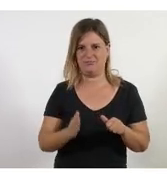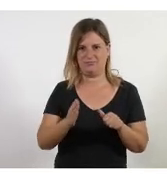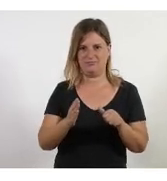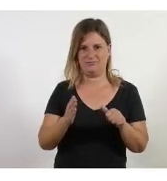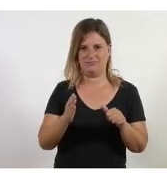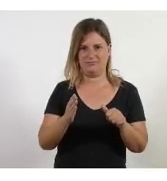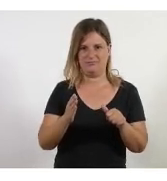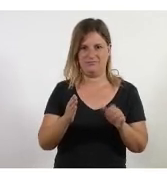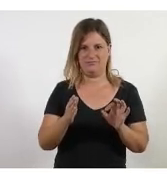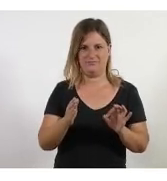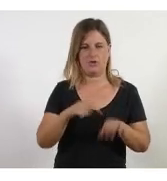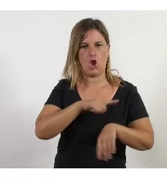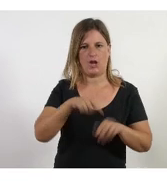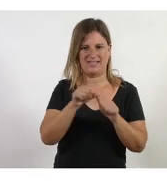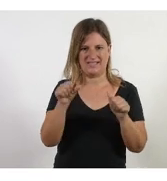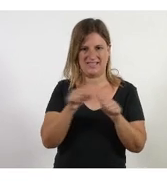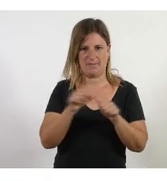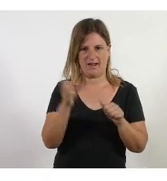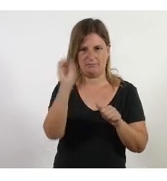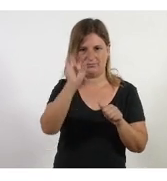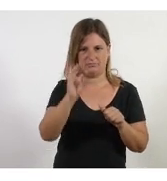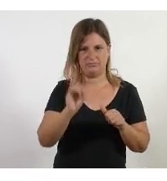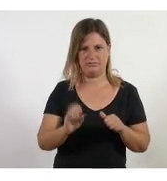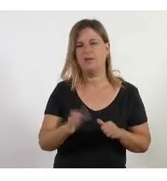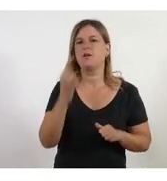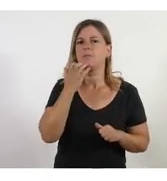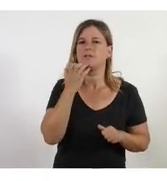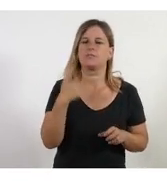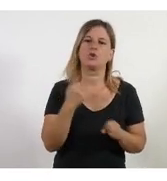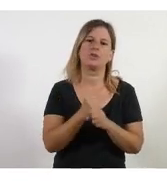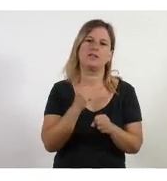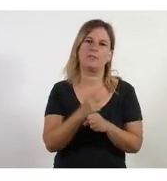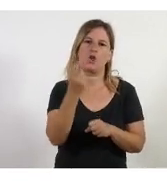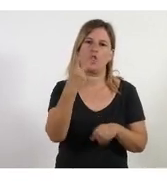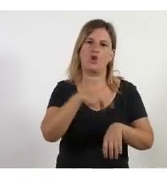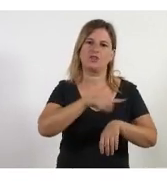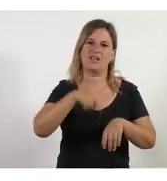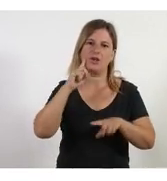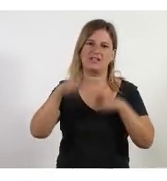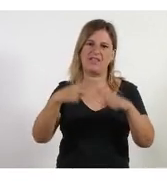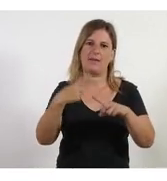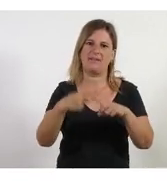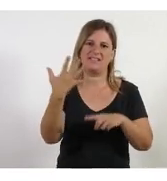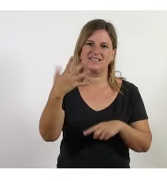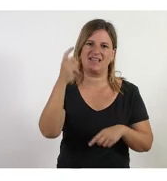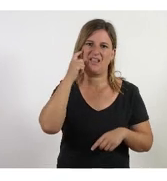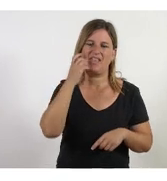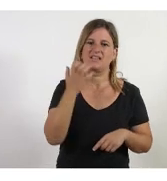meitat, en hores setmanals. Doncs si estic treballant 12 hores al dia per 5 dies, doncs